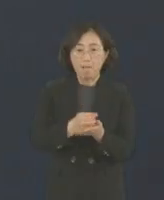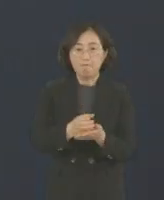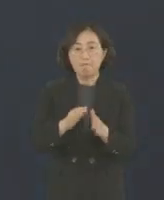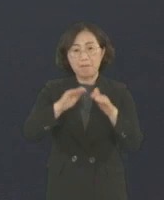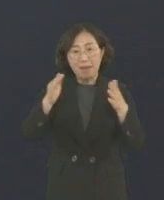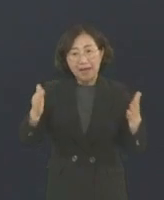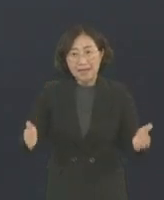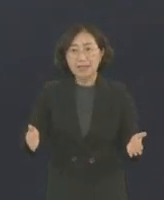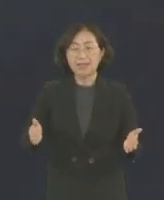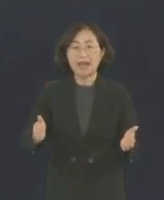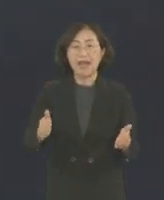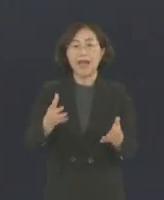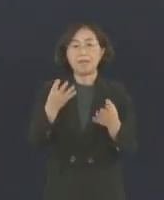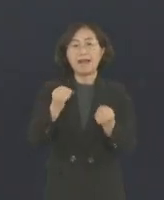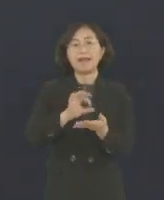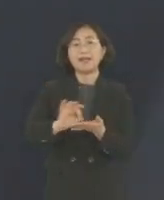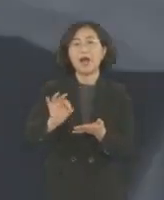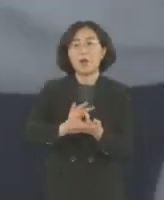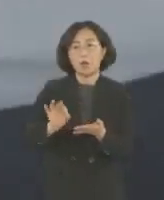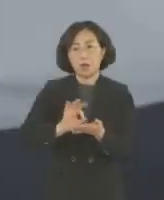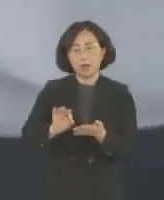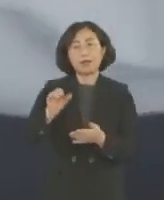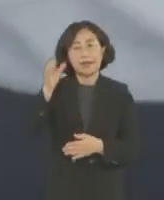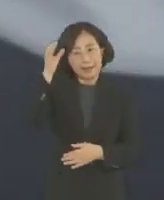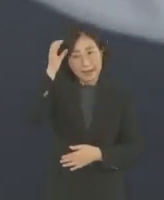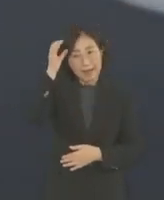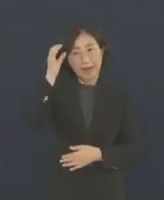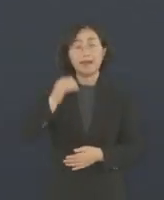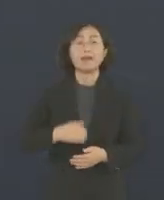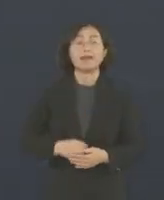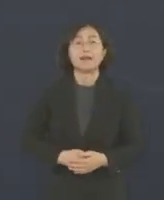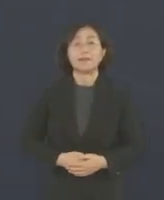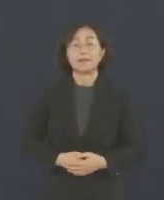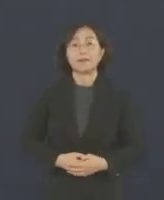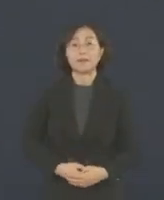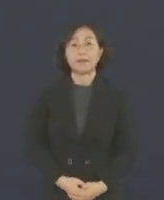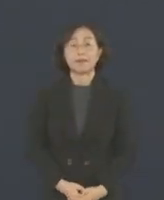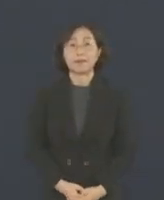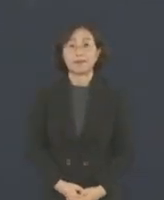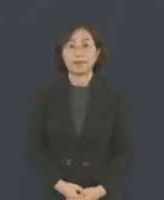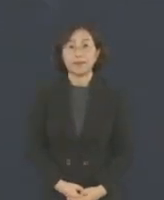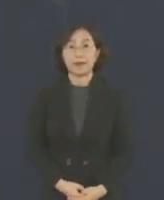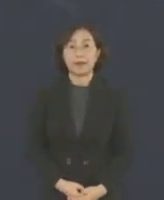박스 등의 제품에 널리 확장될 것으로 기대하고 있습니다. TJB 장석영입니다.